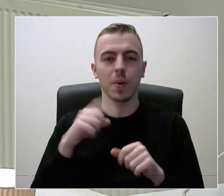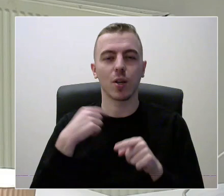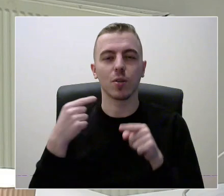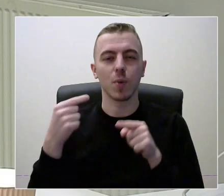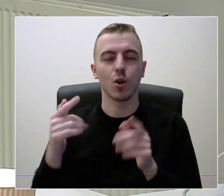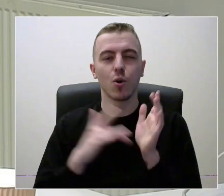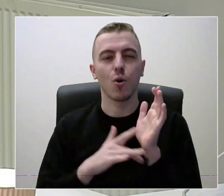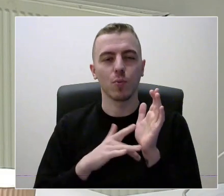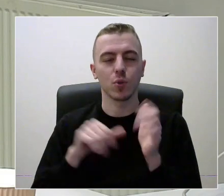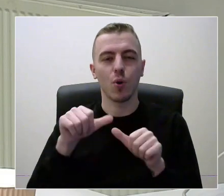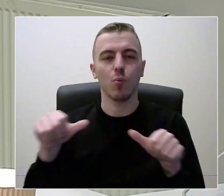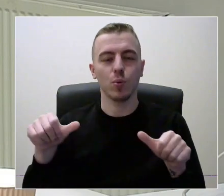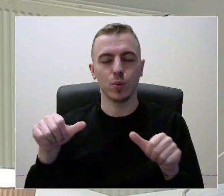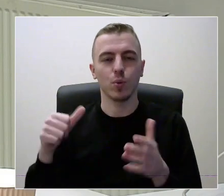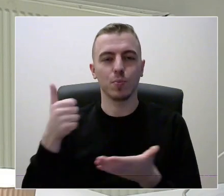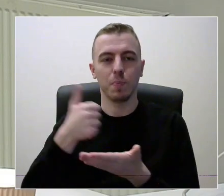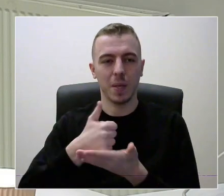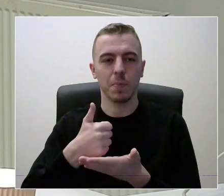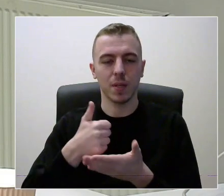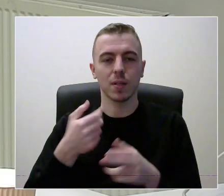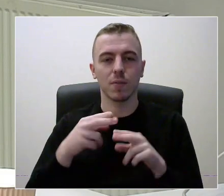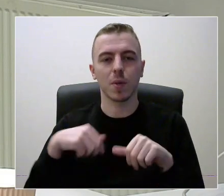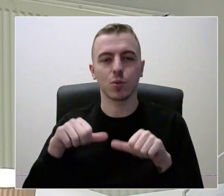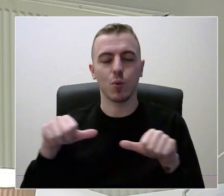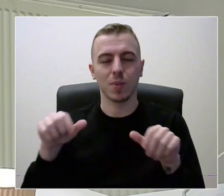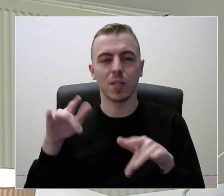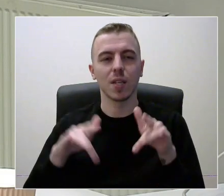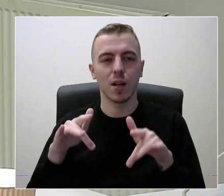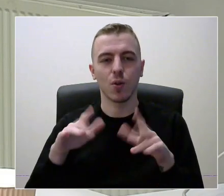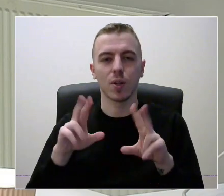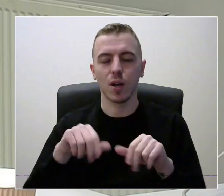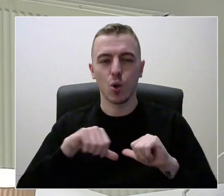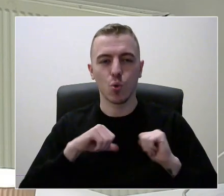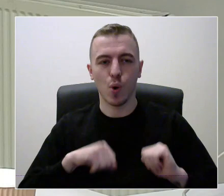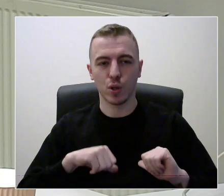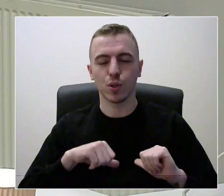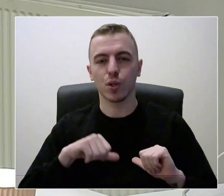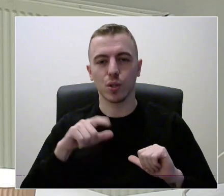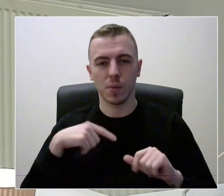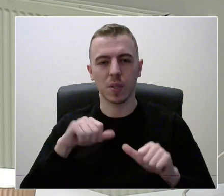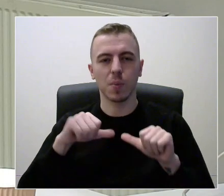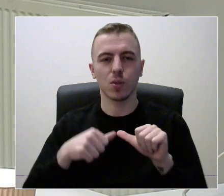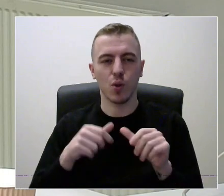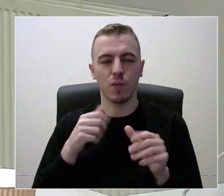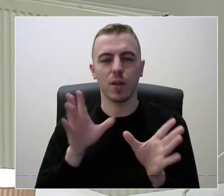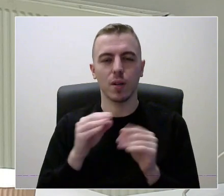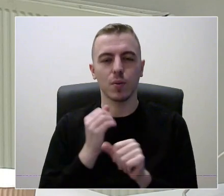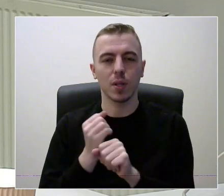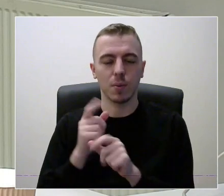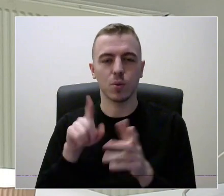pirmininkas, tai mes su komisijos sekretorija tikrai nuoširdžiai ir pastoviai dirbom to klausimu. O